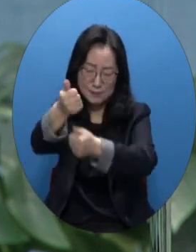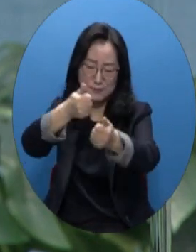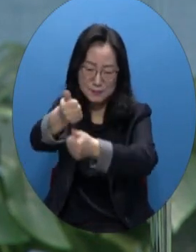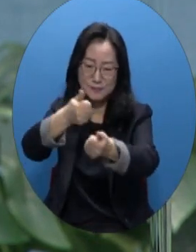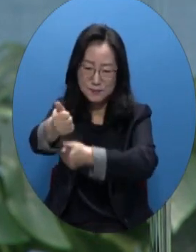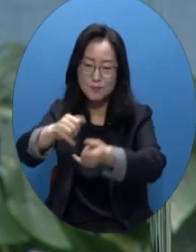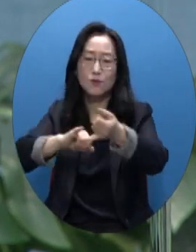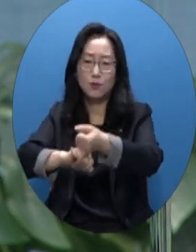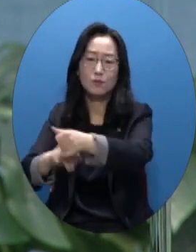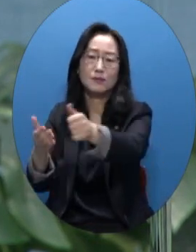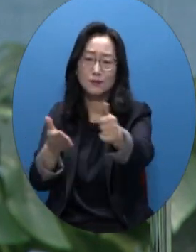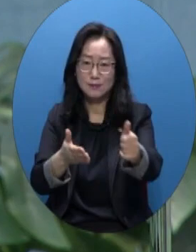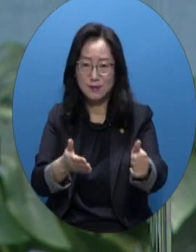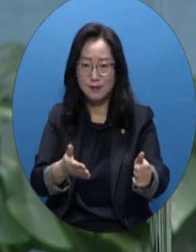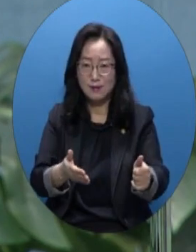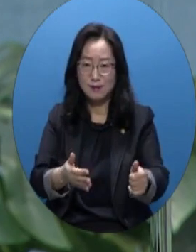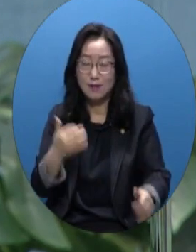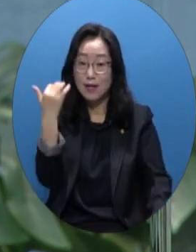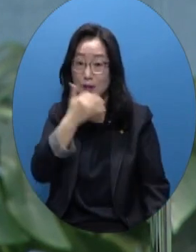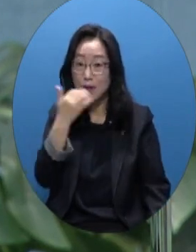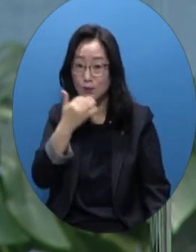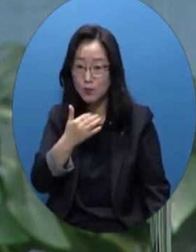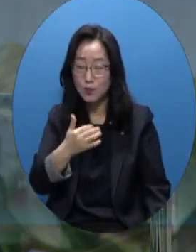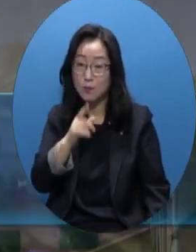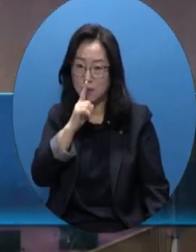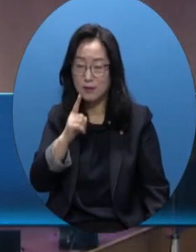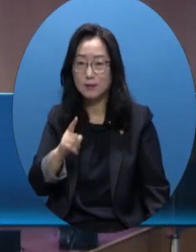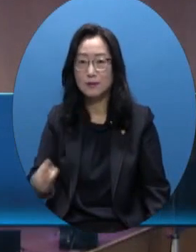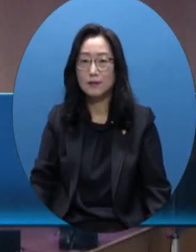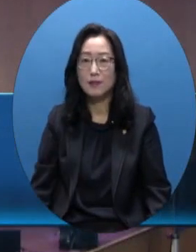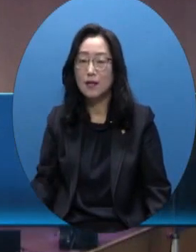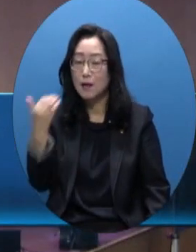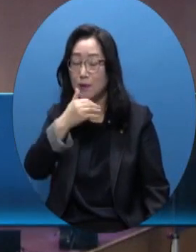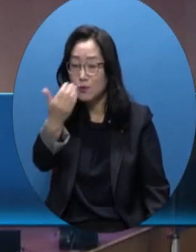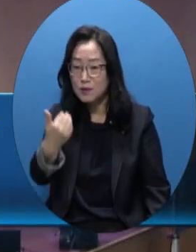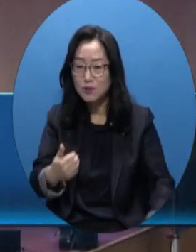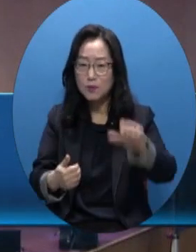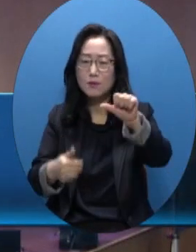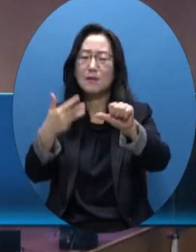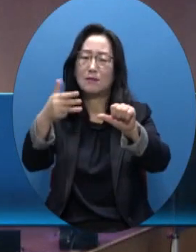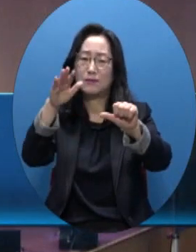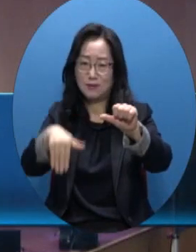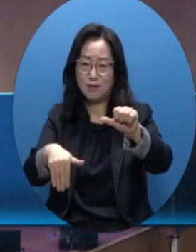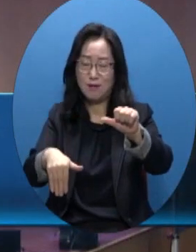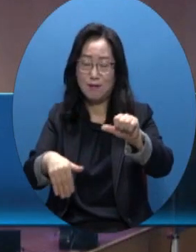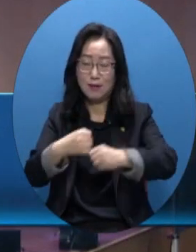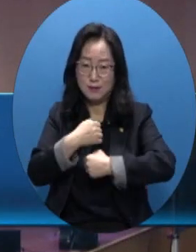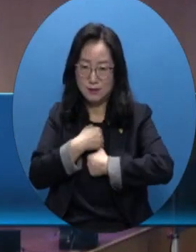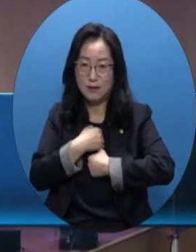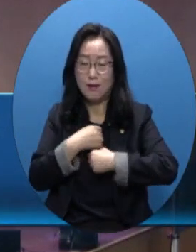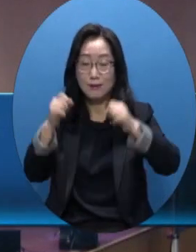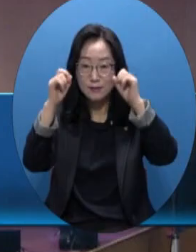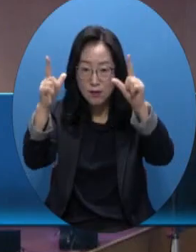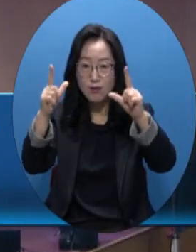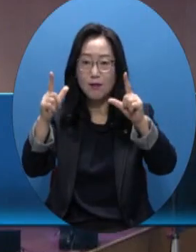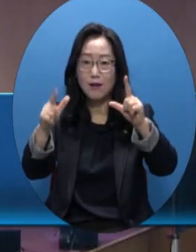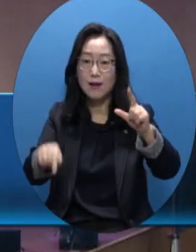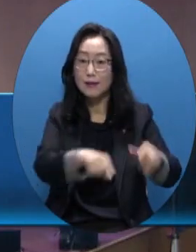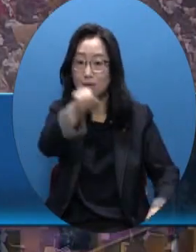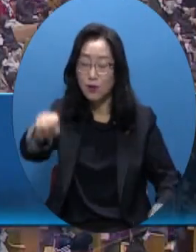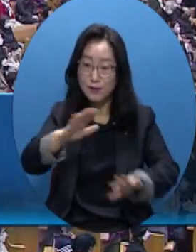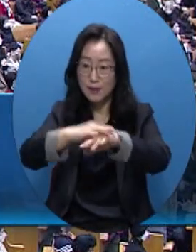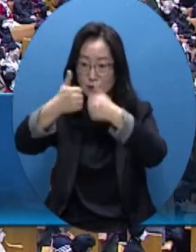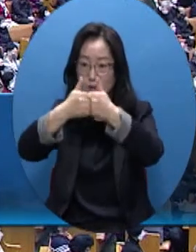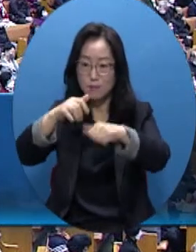되는 것입니다 베드로 사도가 권면합니다 베드로전서 5장 8절 구절입니다 그 이시하라 깨어라 너희 대적